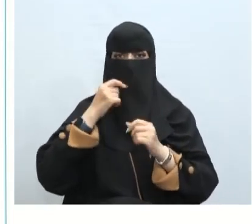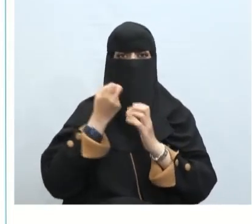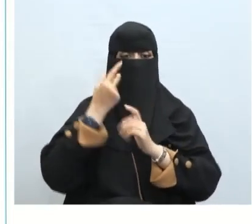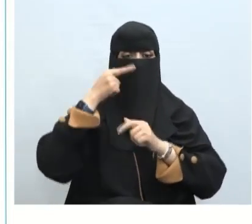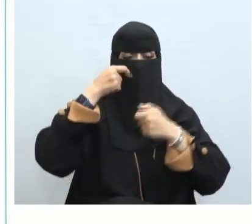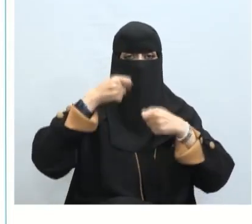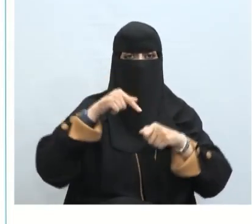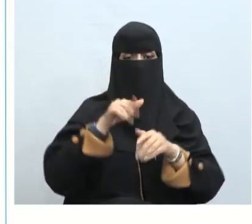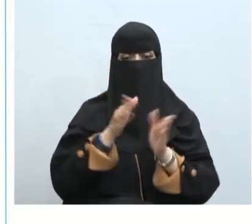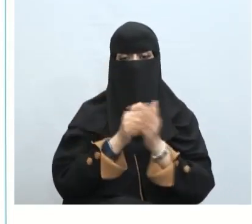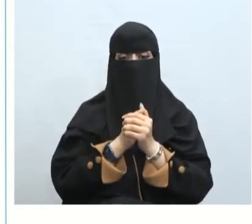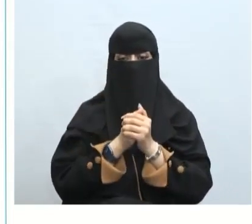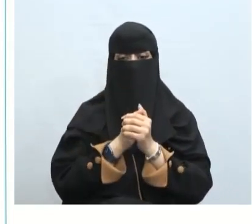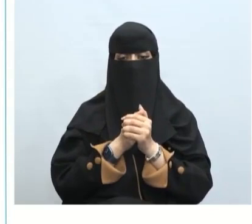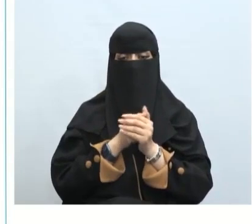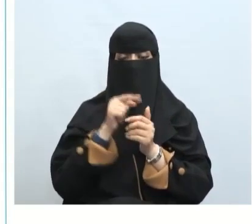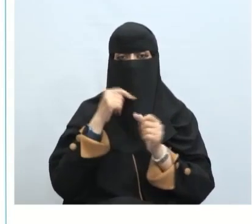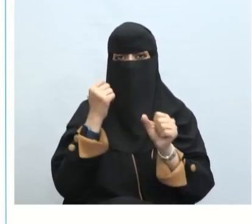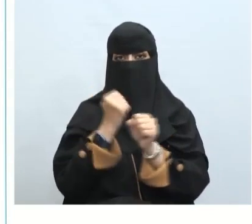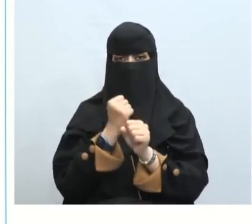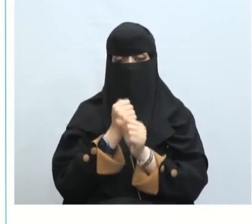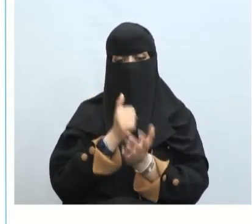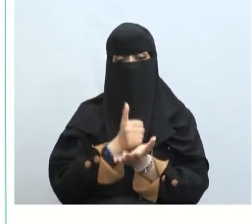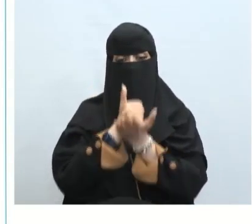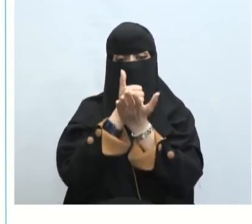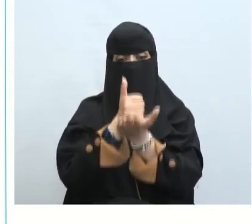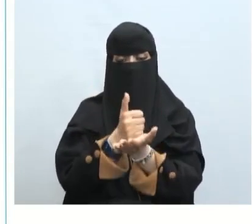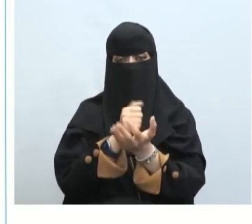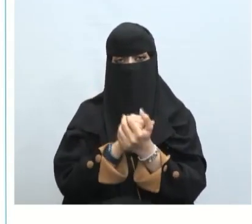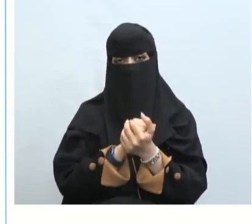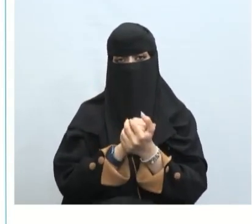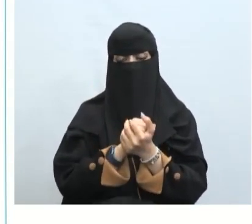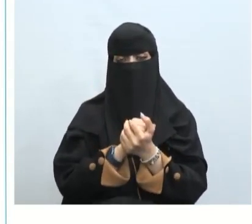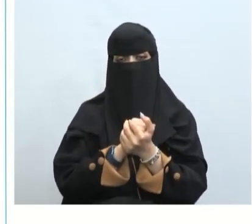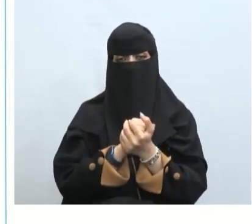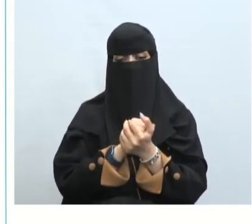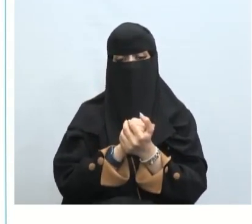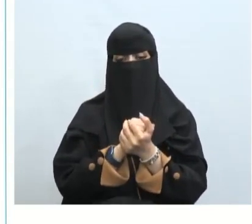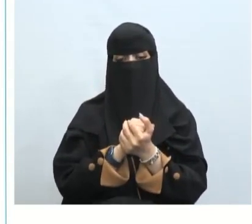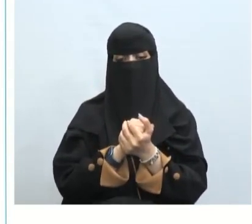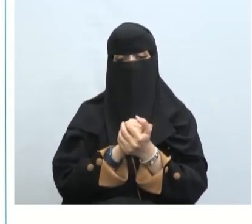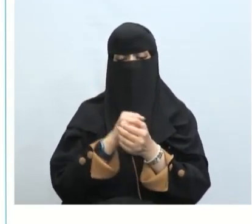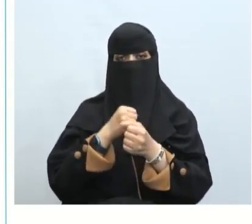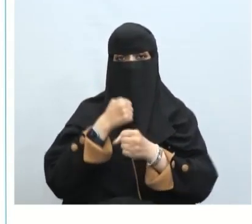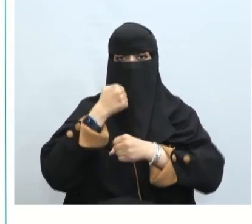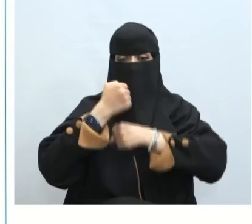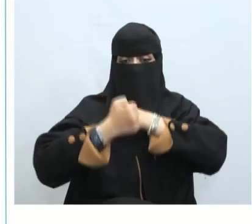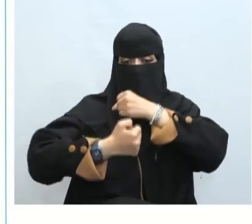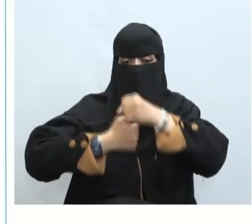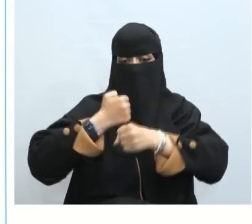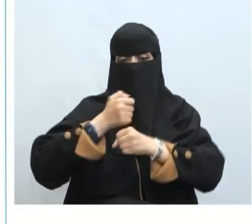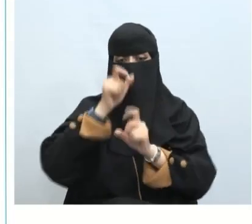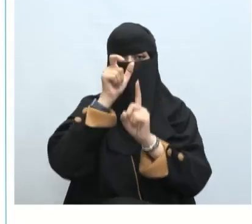توقع اجر مالي هذا تعريف التطوع تعريف العمل التطوعي